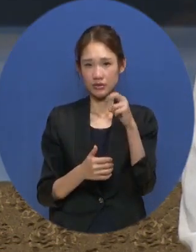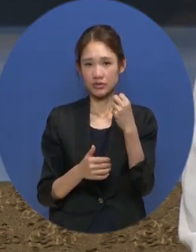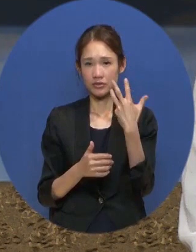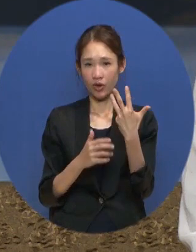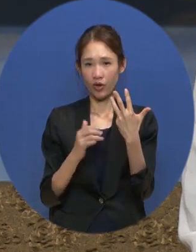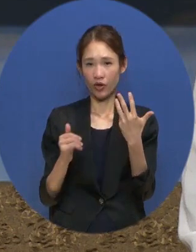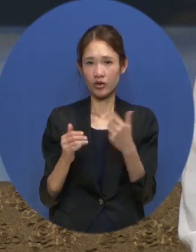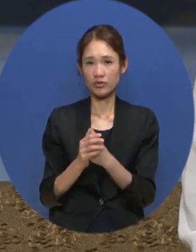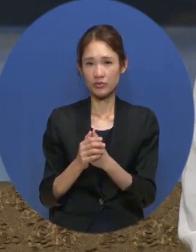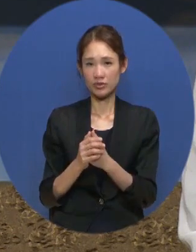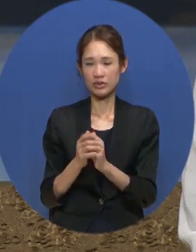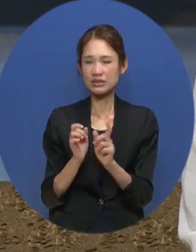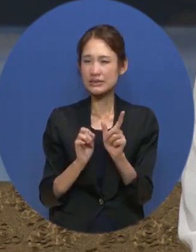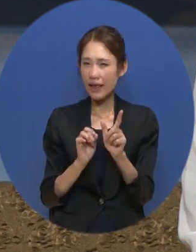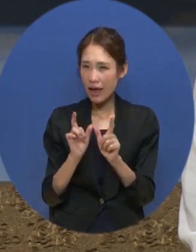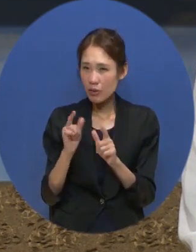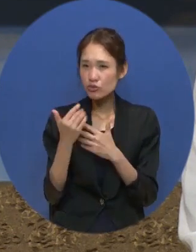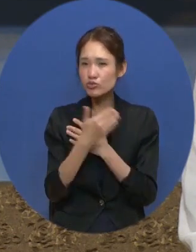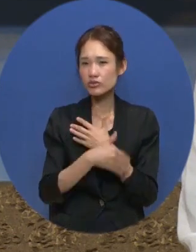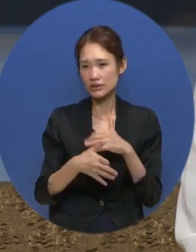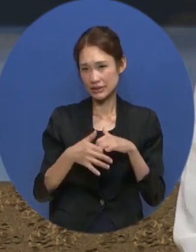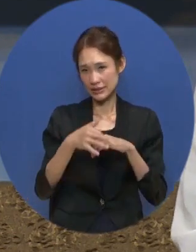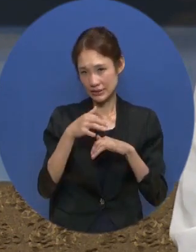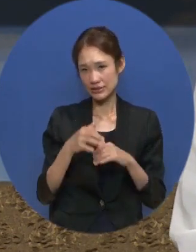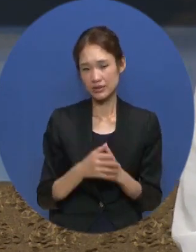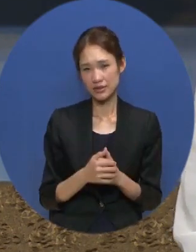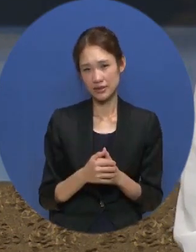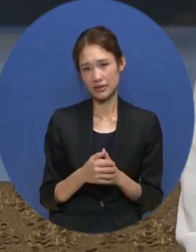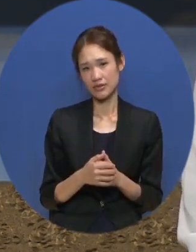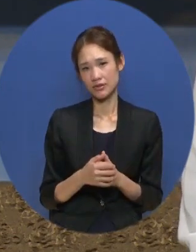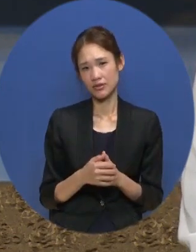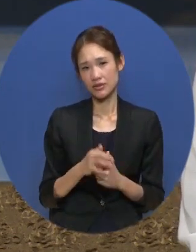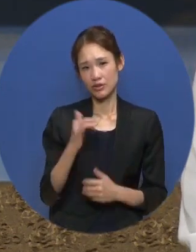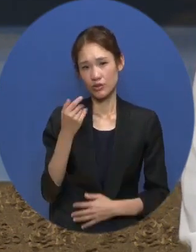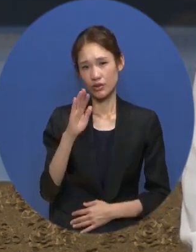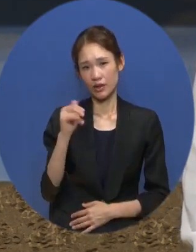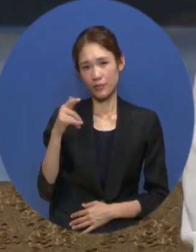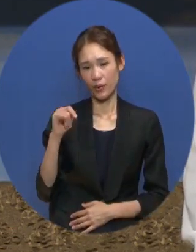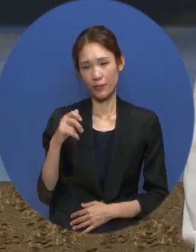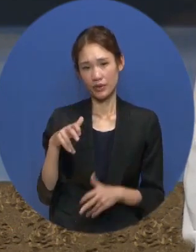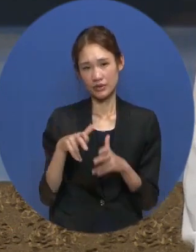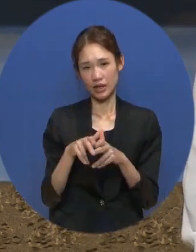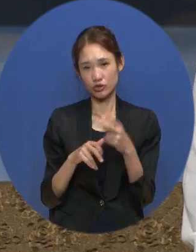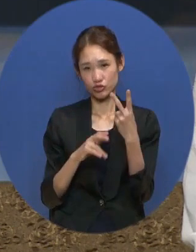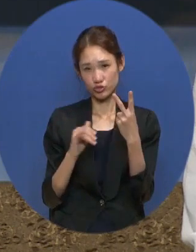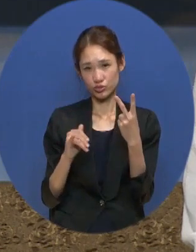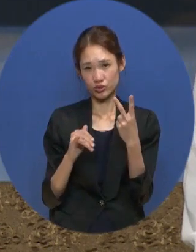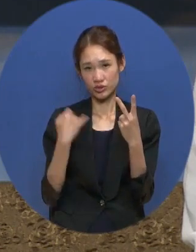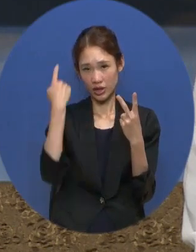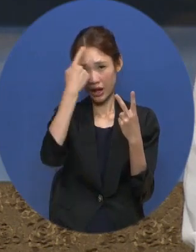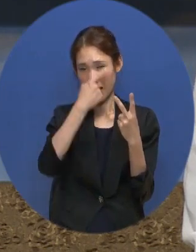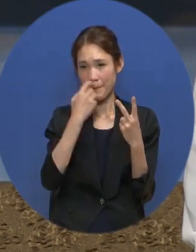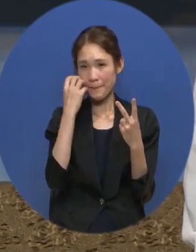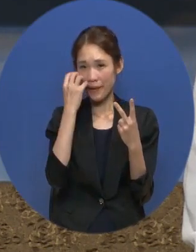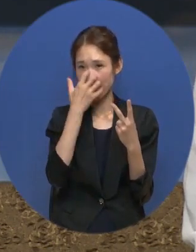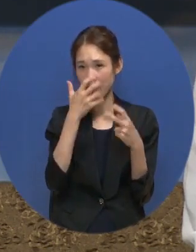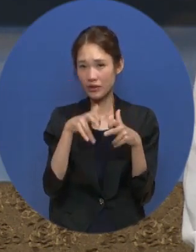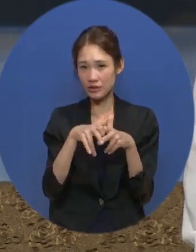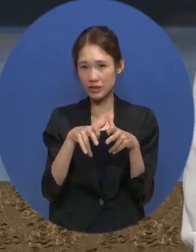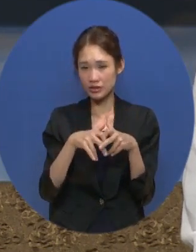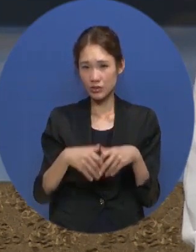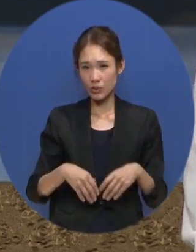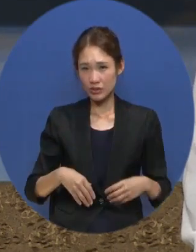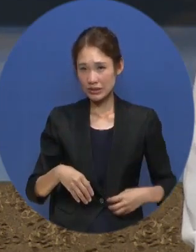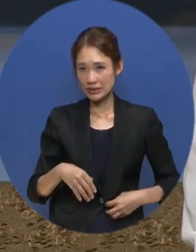28명. 그러니까 28명. 예, 대부분은 지체 장애고요. 네. 그리고 이제 뇌병변 장애에도 2명 있고 그리고 안면 장애, 신장 예. 신장